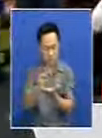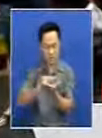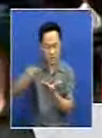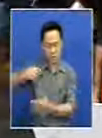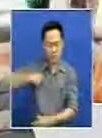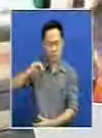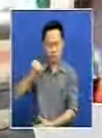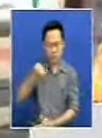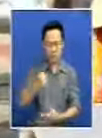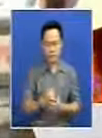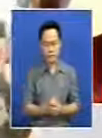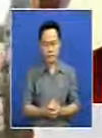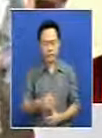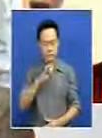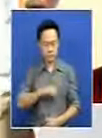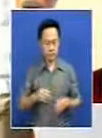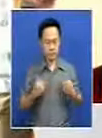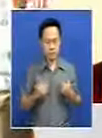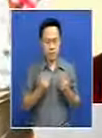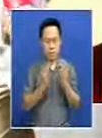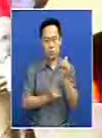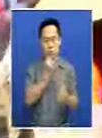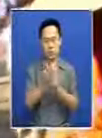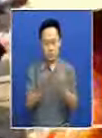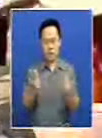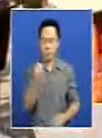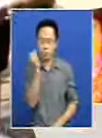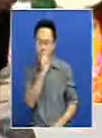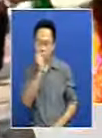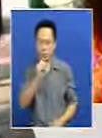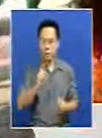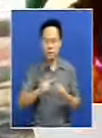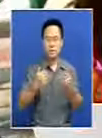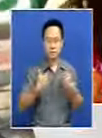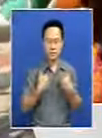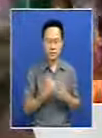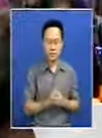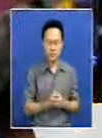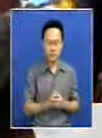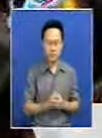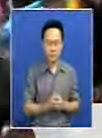ย สนุกมากครับคนเยอะมากมีดนตรีด้วยเล่นกันให้มันๆนะครับ